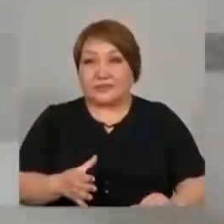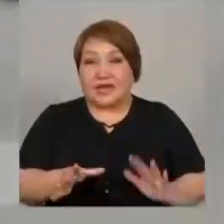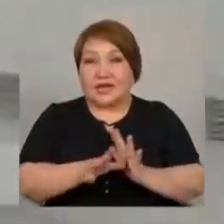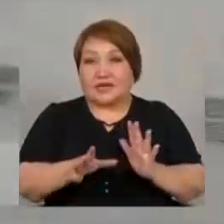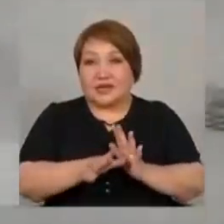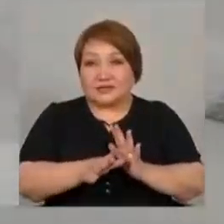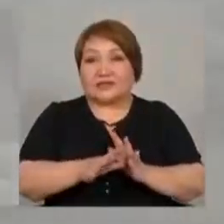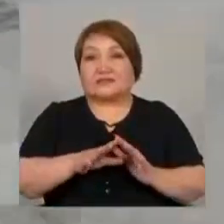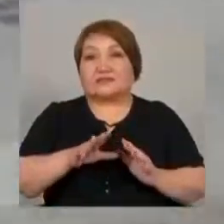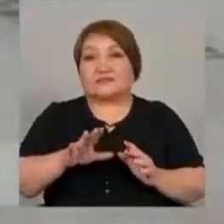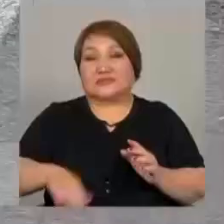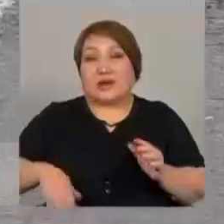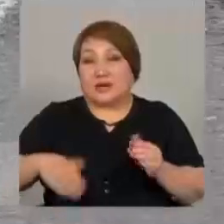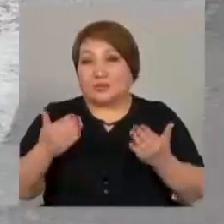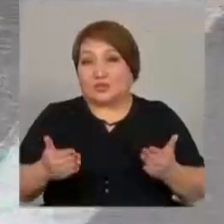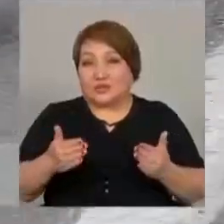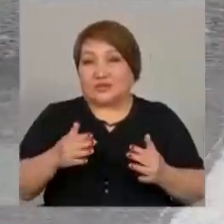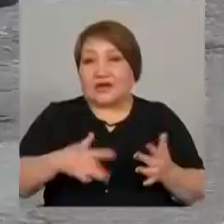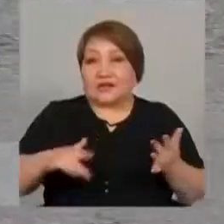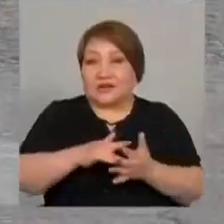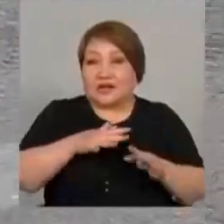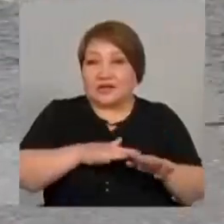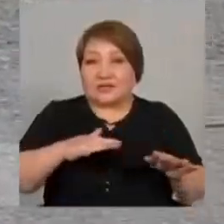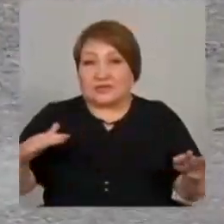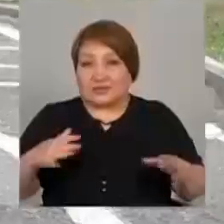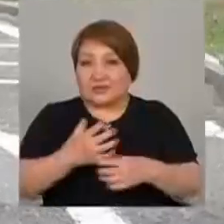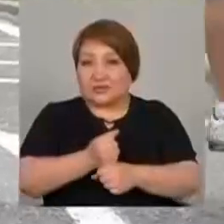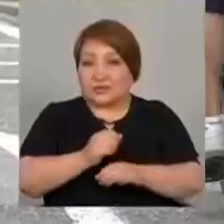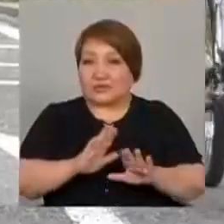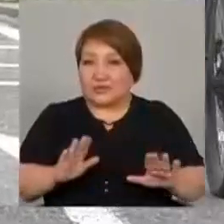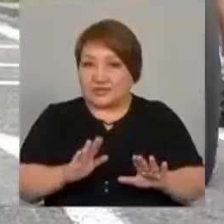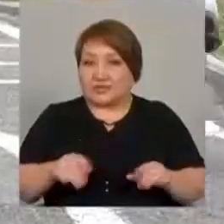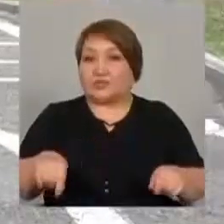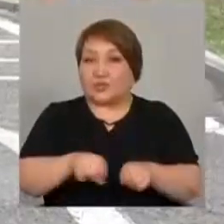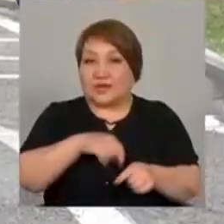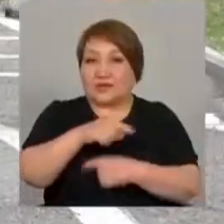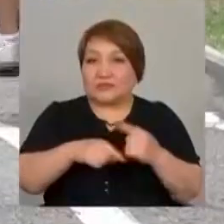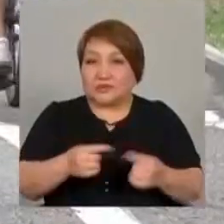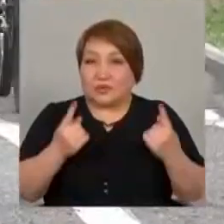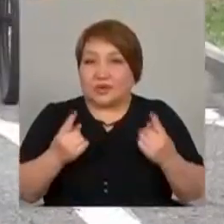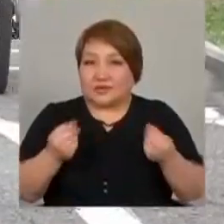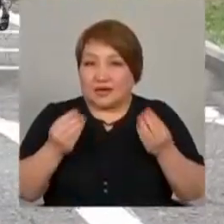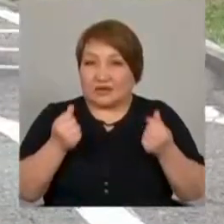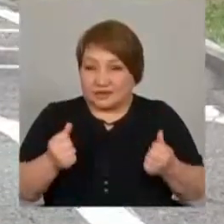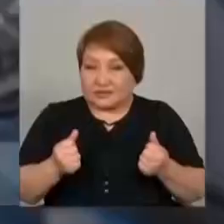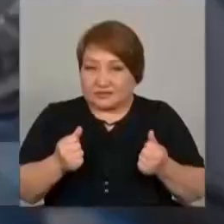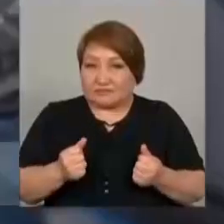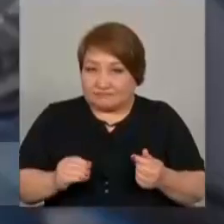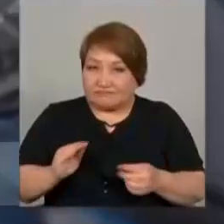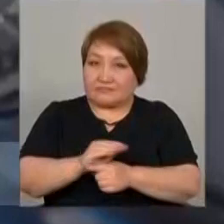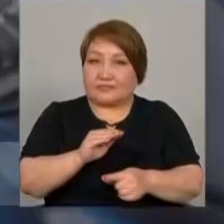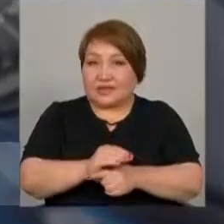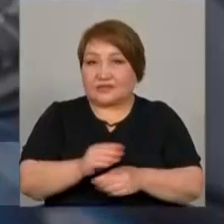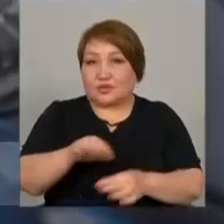Электросамокаттар бүгінде қаладағы кептелісті азайтуға ғана емес, сонымен бірге кәсіпкерлер үшін қомақты қаржа келіп отырған ауқымды жобаға айналды.